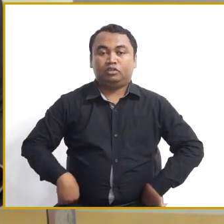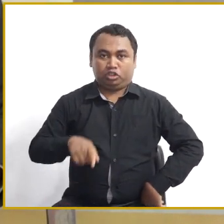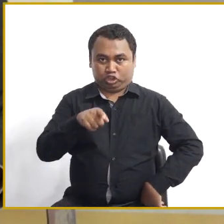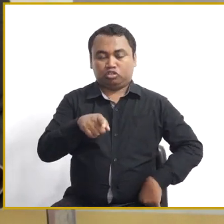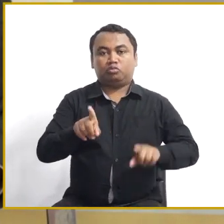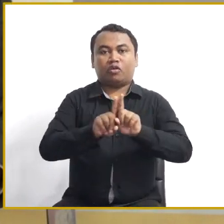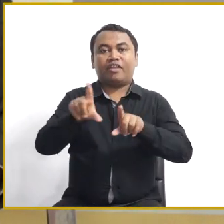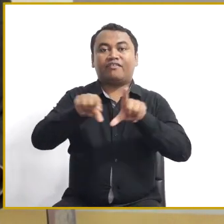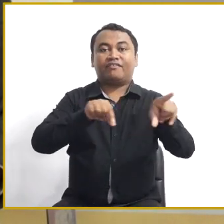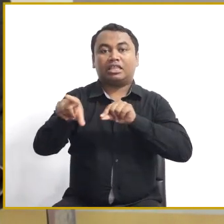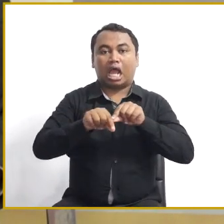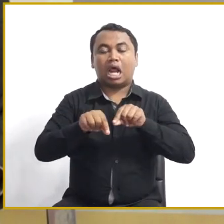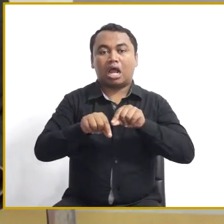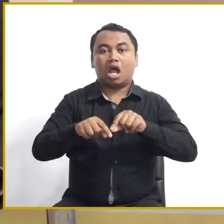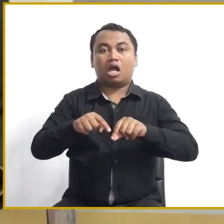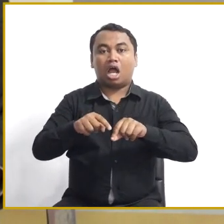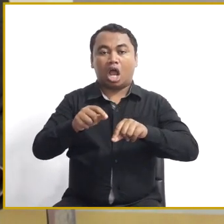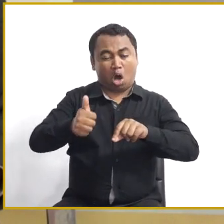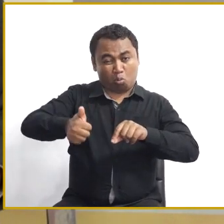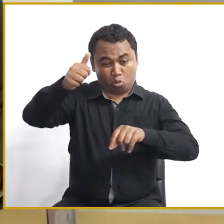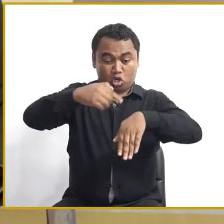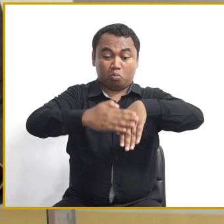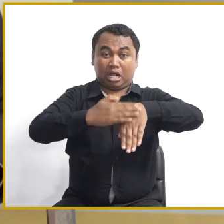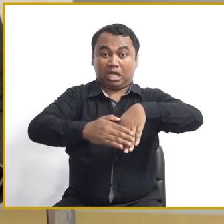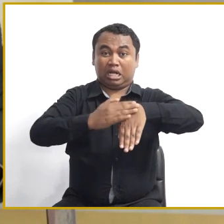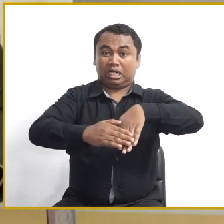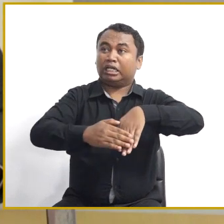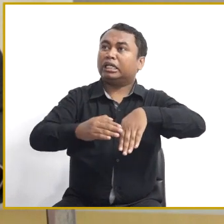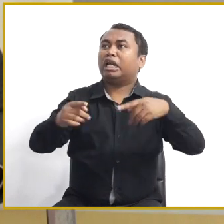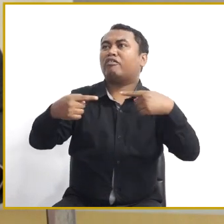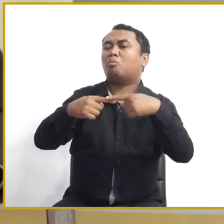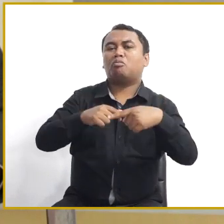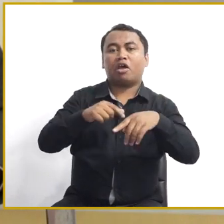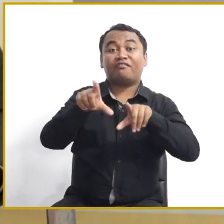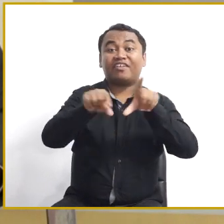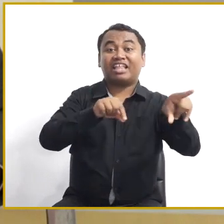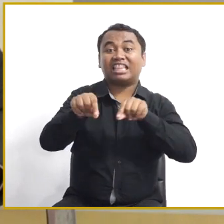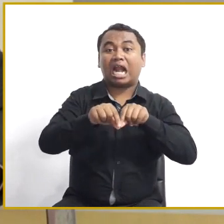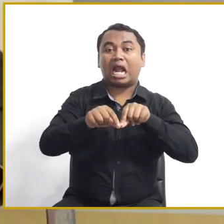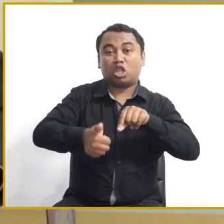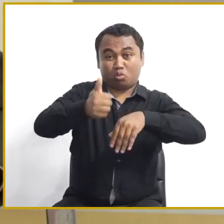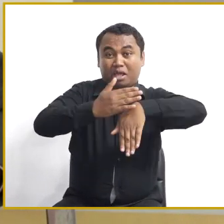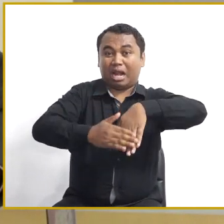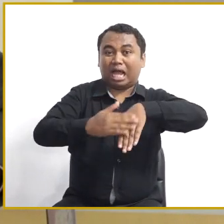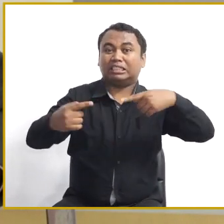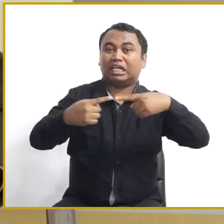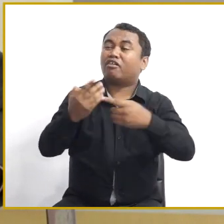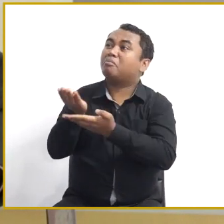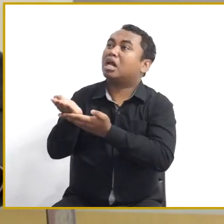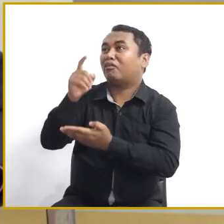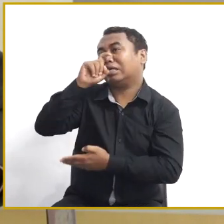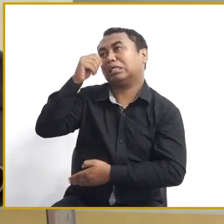Fifidianana farany ambony eto amin'ny firenena ekinanao amin'ny vazaha. Ka inona no akalazanao fa 25 jona